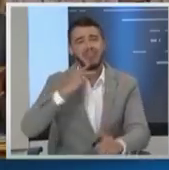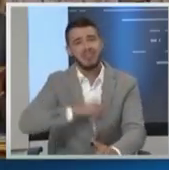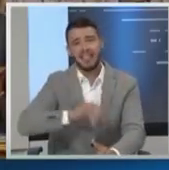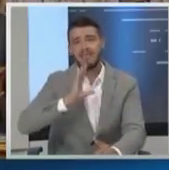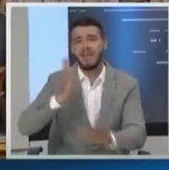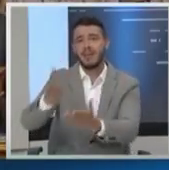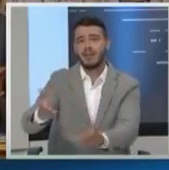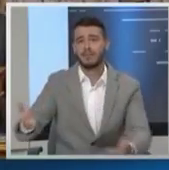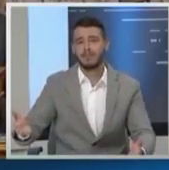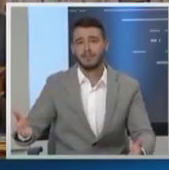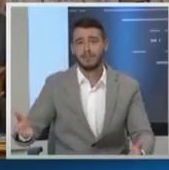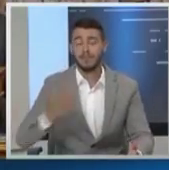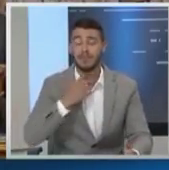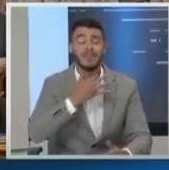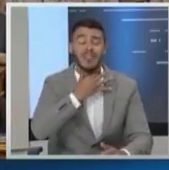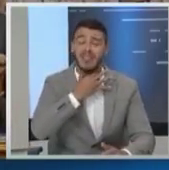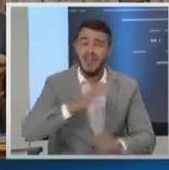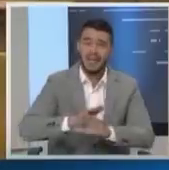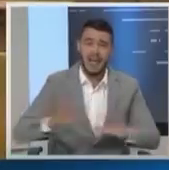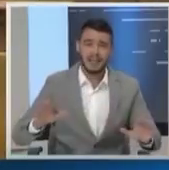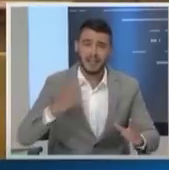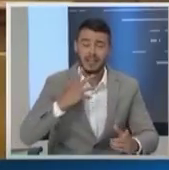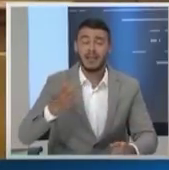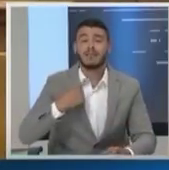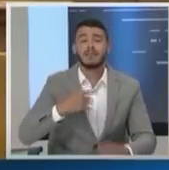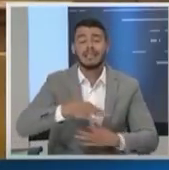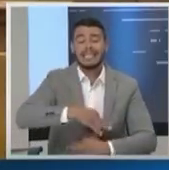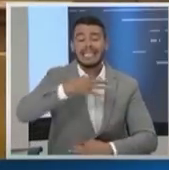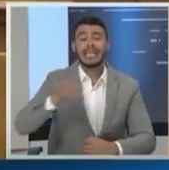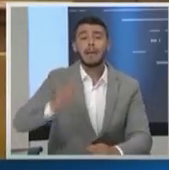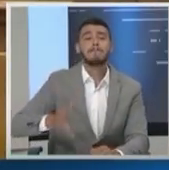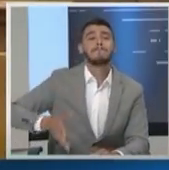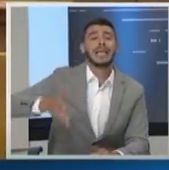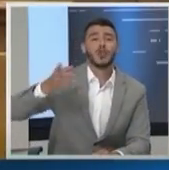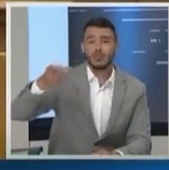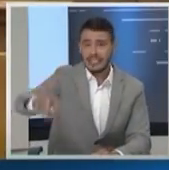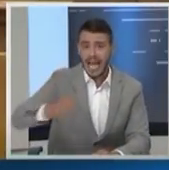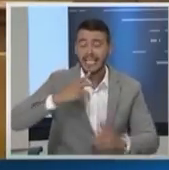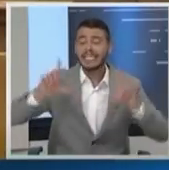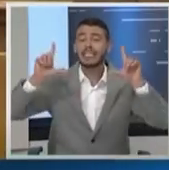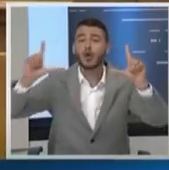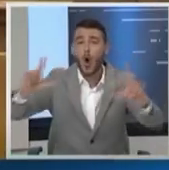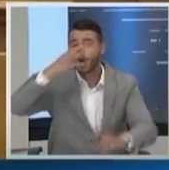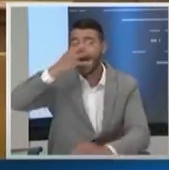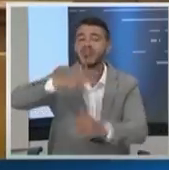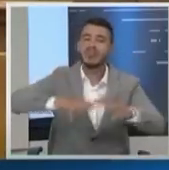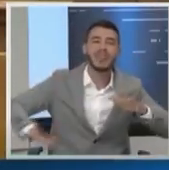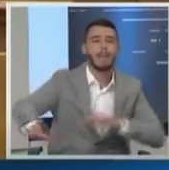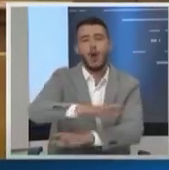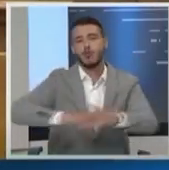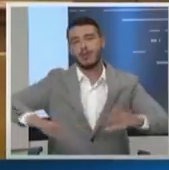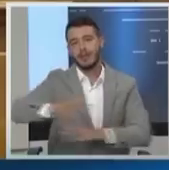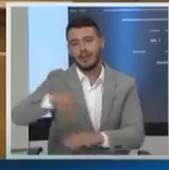Και δεν χρειάζεται, γιατί κύριε Μητσοτάκη είστε ο ορισμός του όρου διαπλοκή στη σύγχρονη ελληνική πολιτική